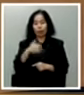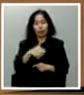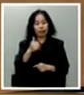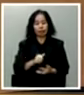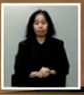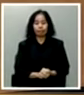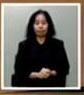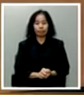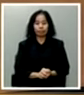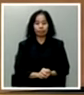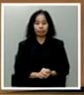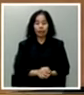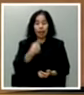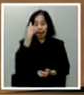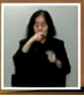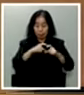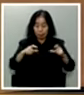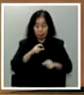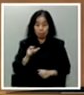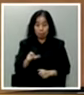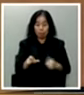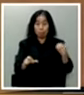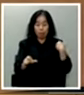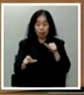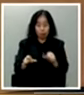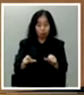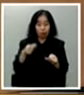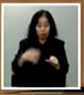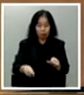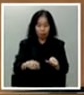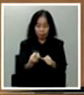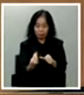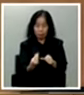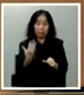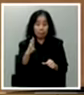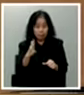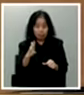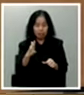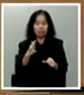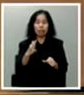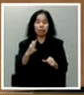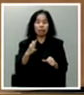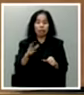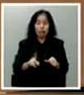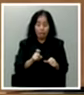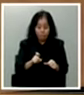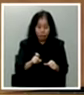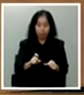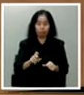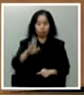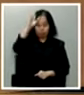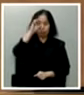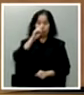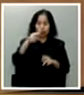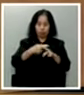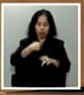แสดงตนใครที่บัตรกดบัตรแล้วไม่ขึ้นหรือบัตรไม่เสียไม่ใช้ไม่ได้นะครับกรุณาประกาศ